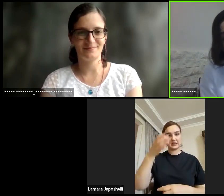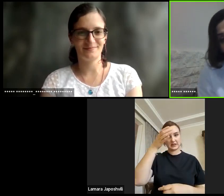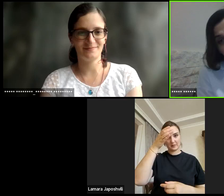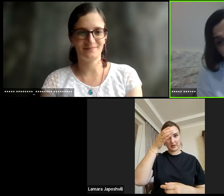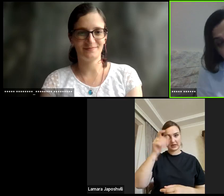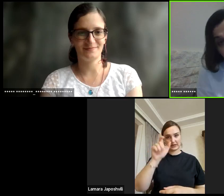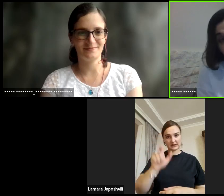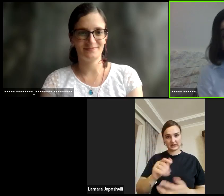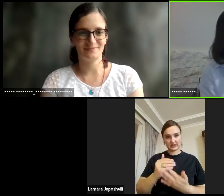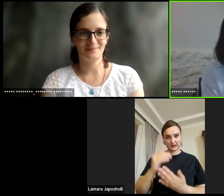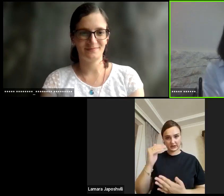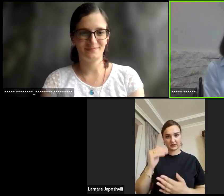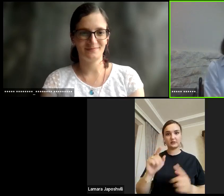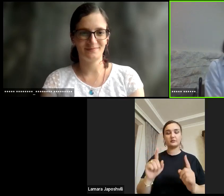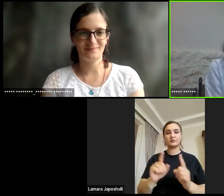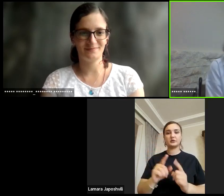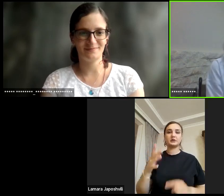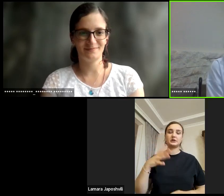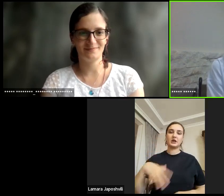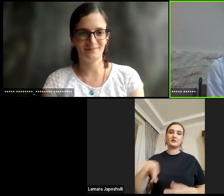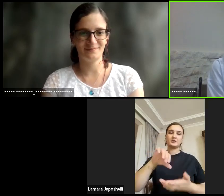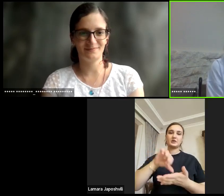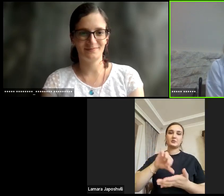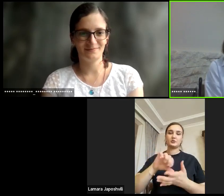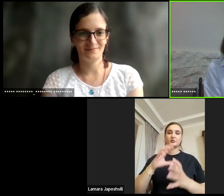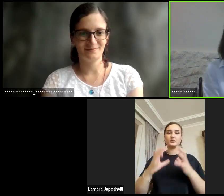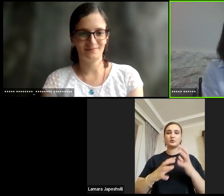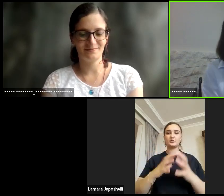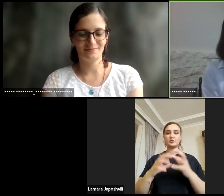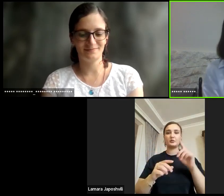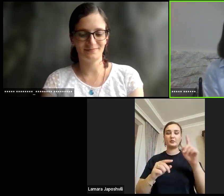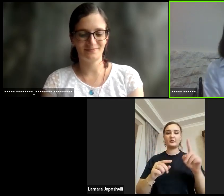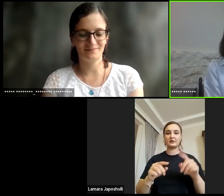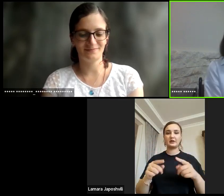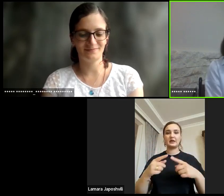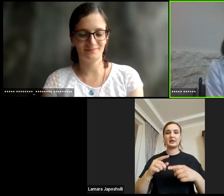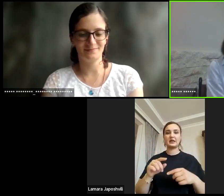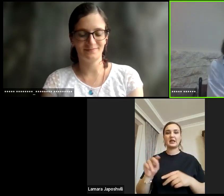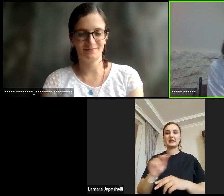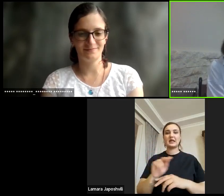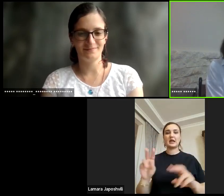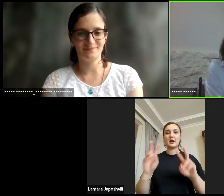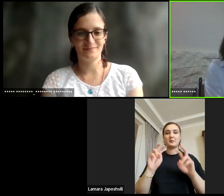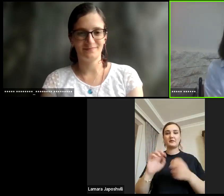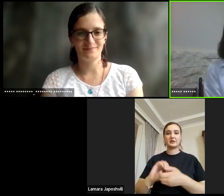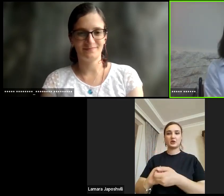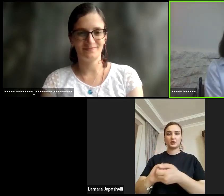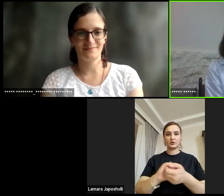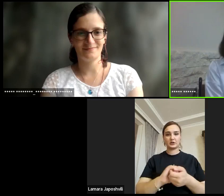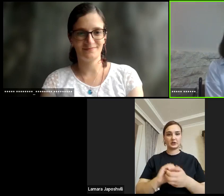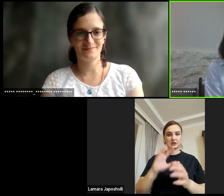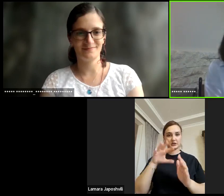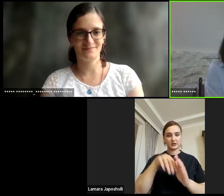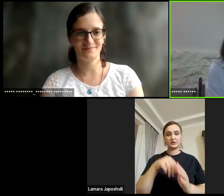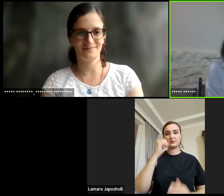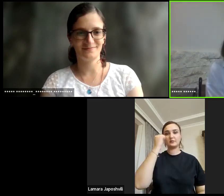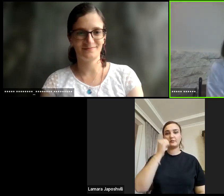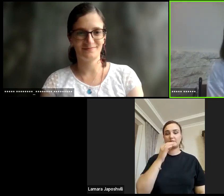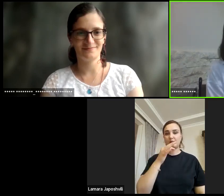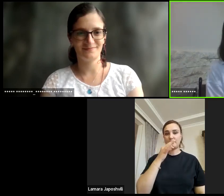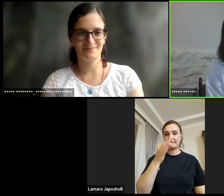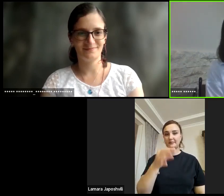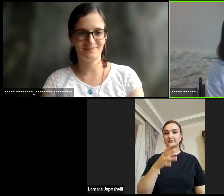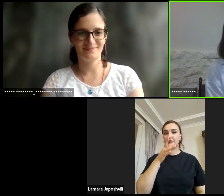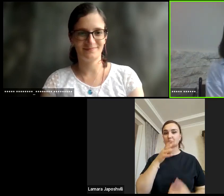ასევე საქართველოს წარმომადგენელი მსოფლიო აკუათერაპევტთა ასოციაციაში. მადლობას ვუხდით მას